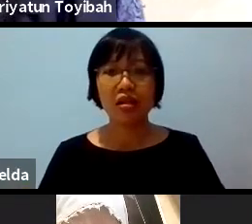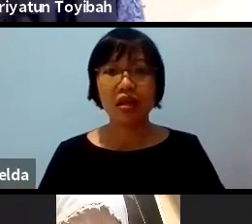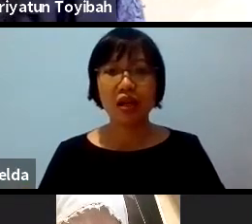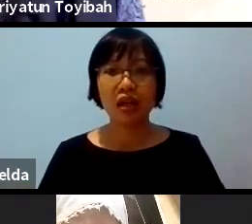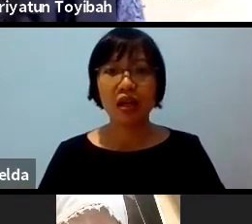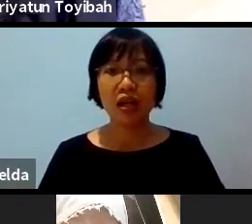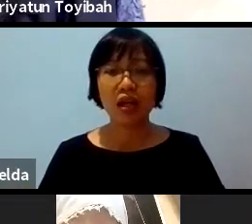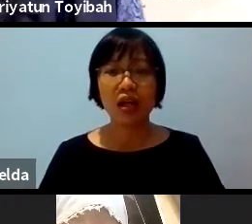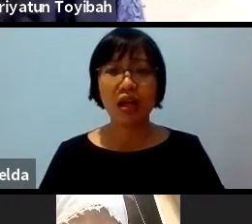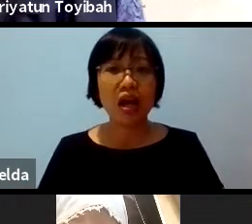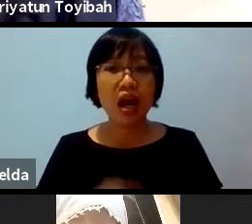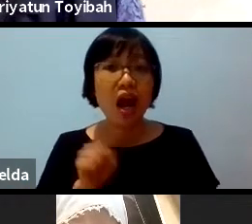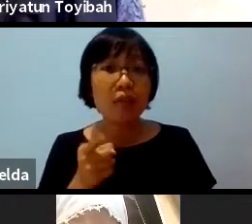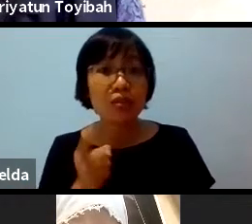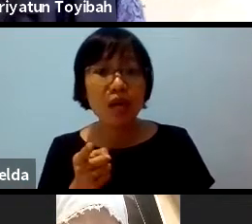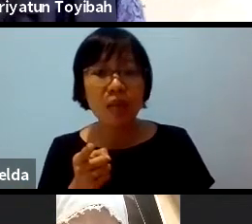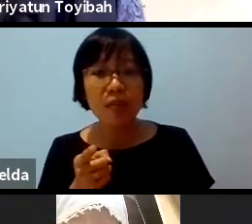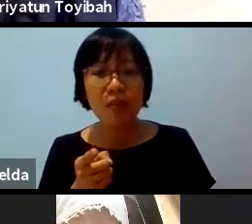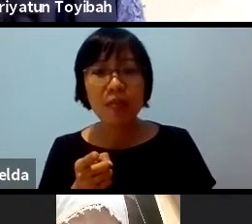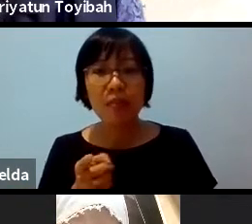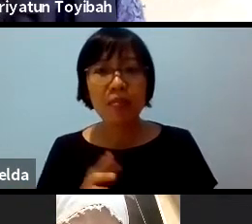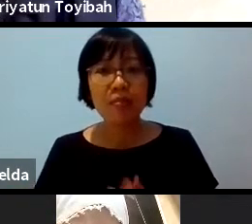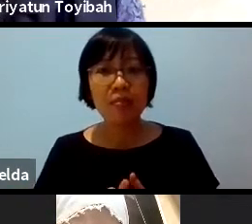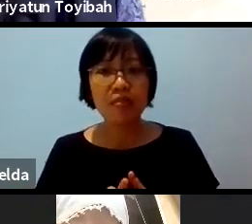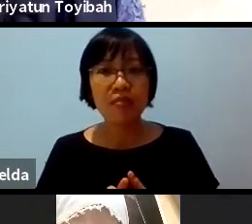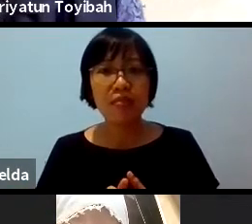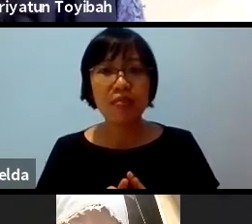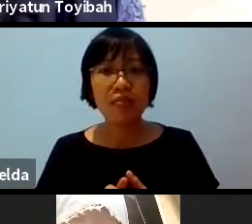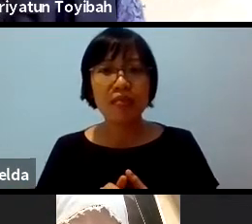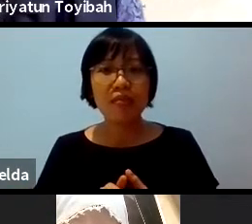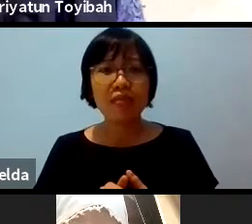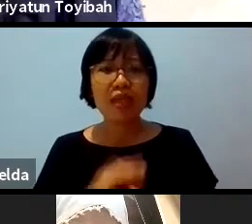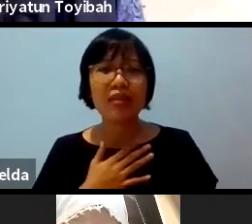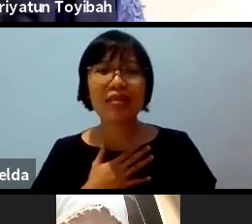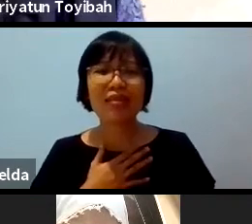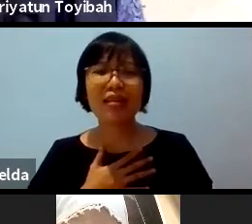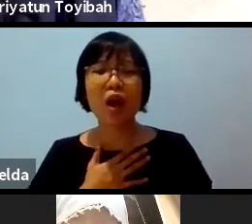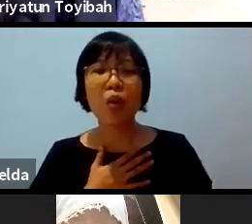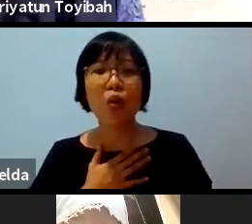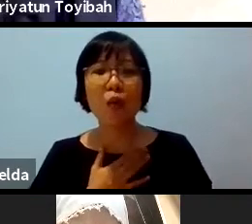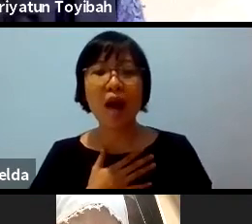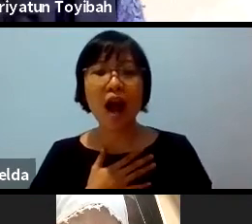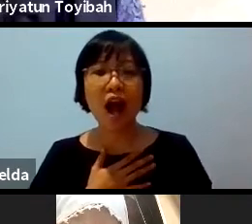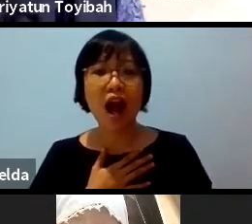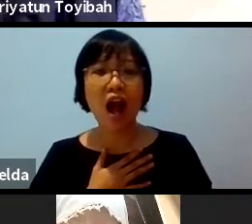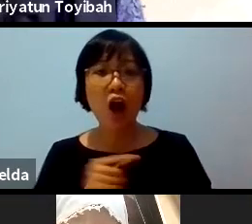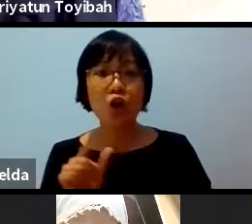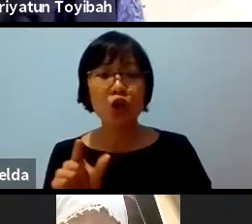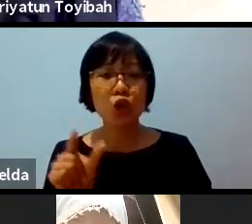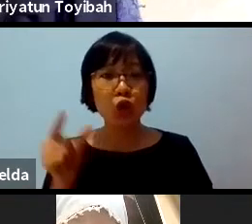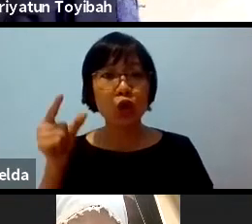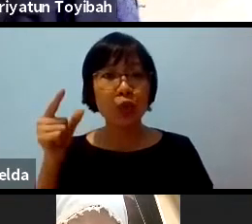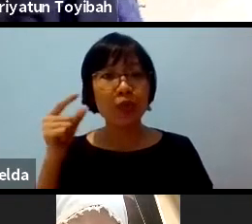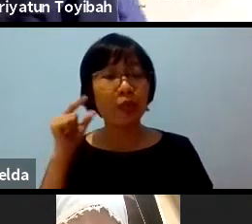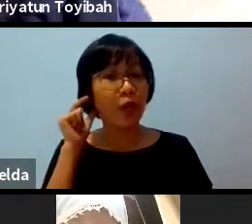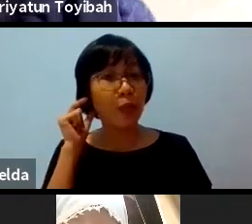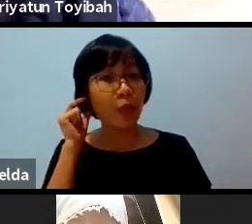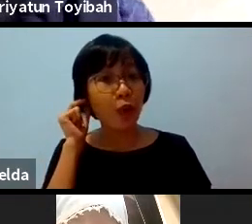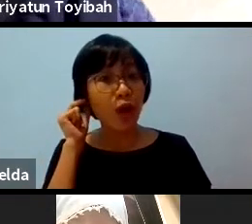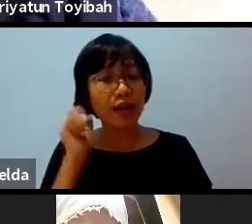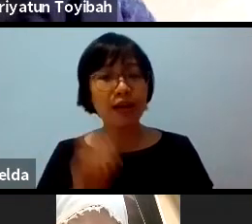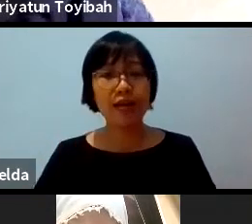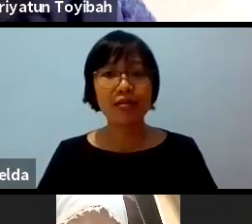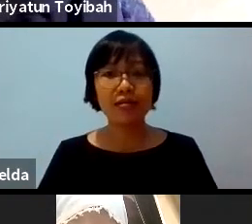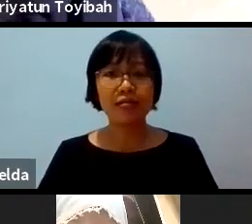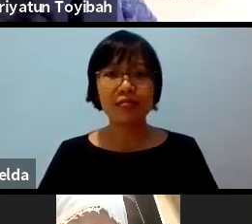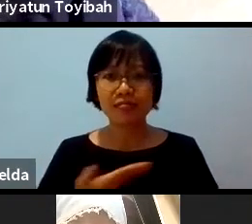menyebabkan trauma dan menyebabkan bagi bukan saja perempuan tapi juga laki-laki. Oleh sebab itu ya memang saya